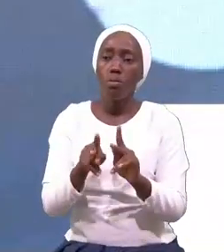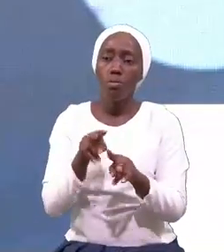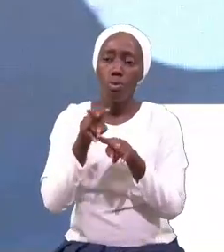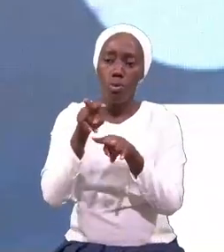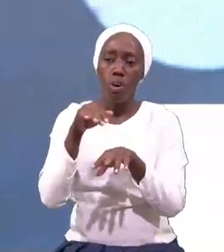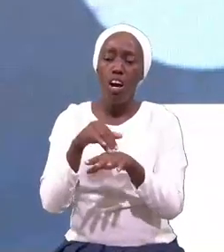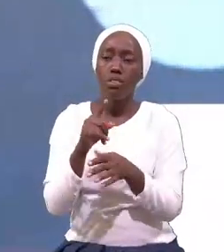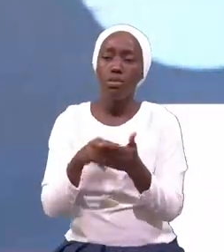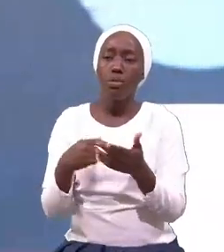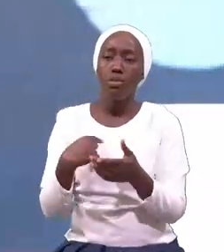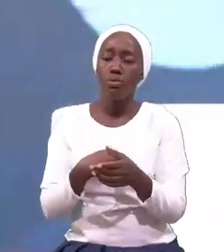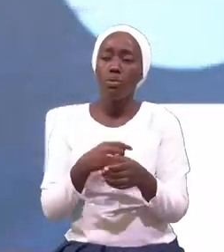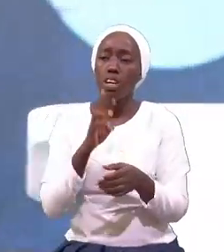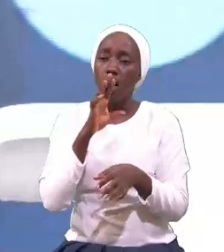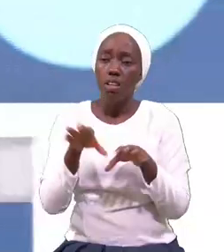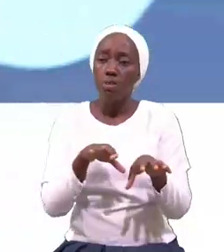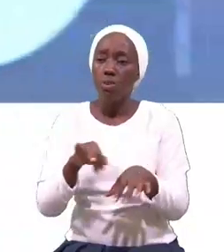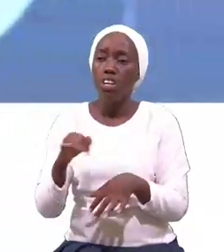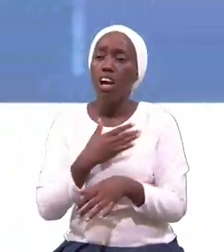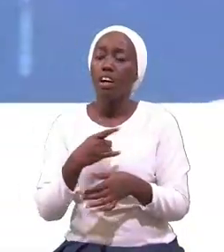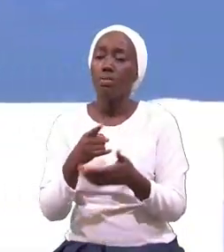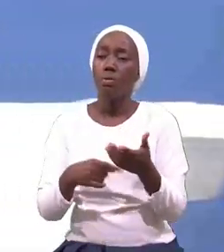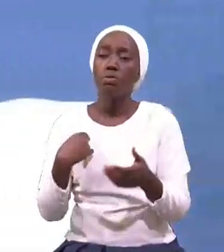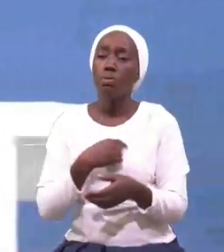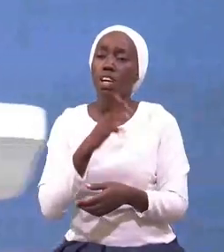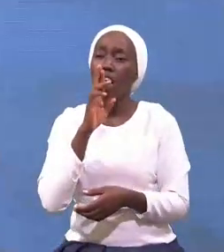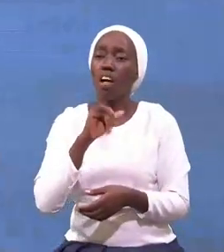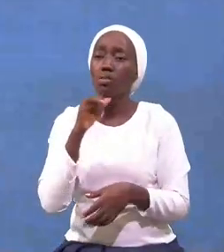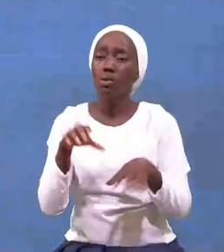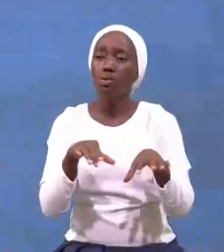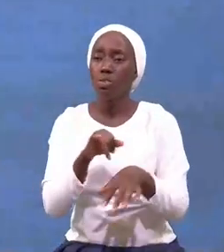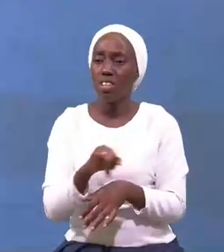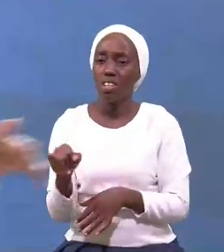quand les gens regardent ce que nous faisons et ce que nous ne faisons pas,